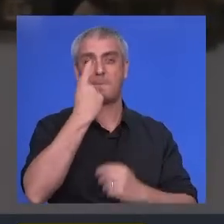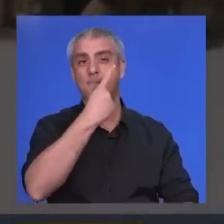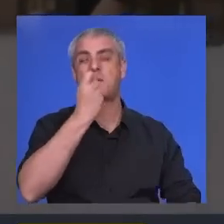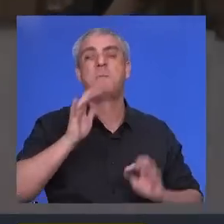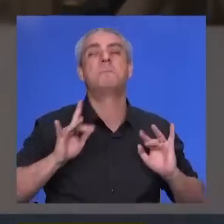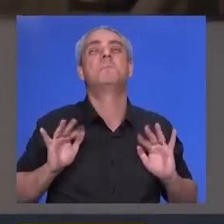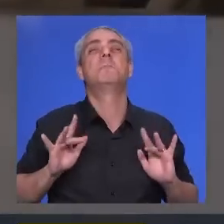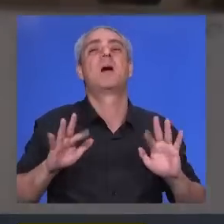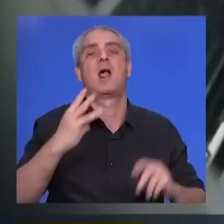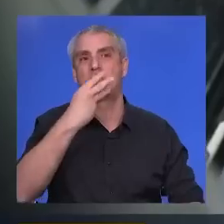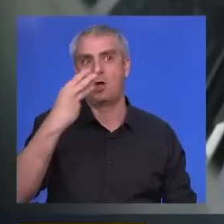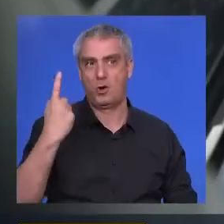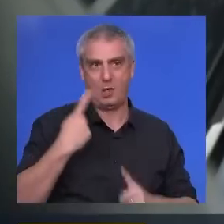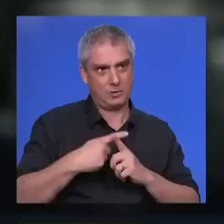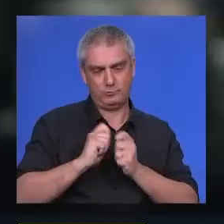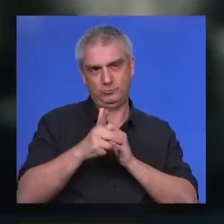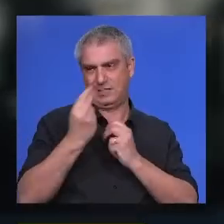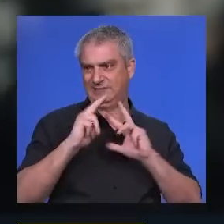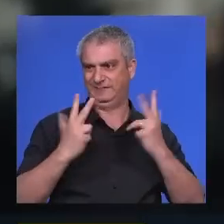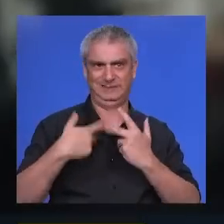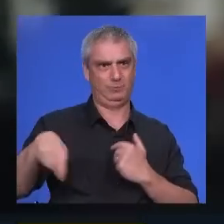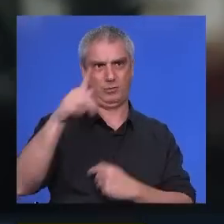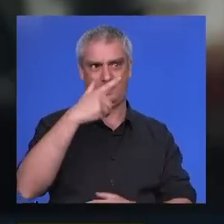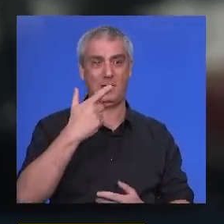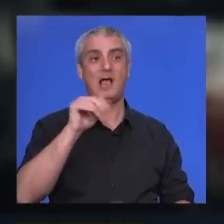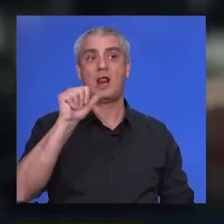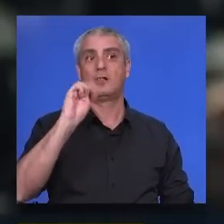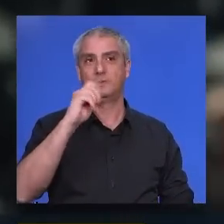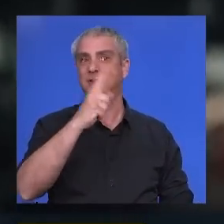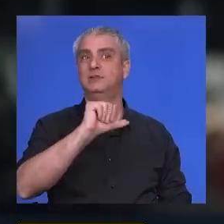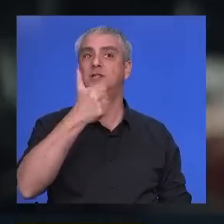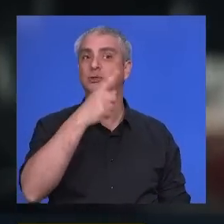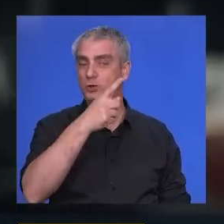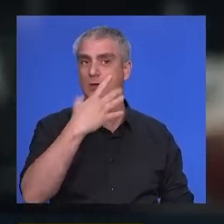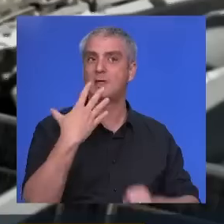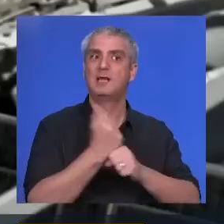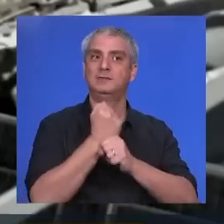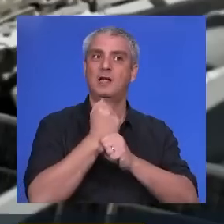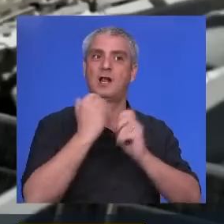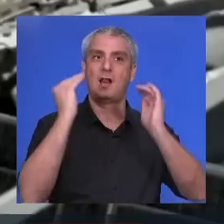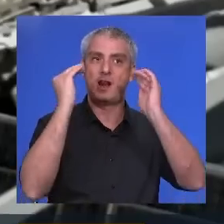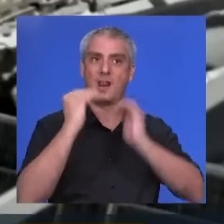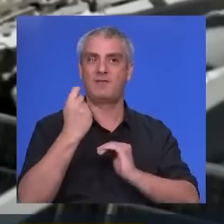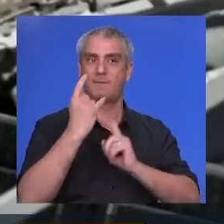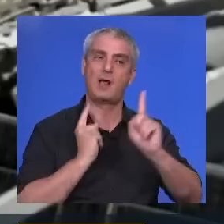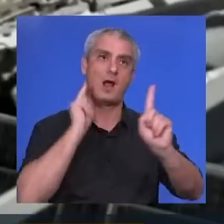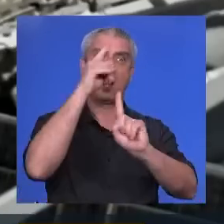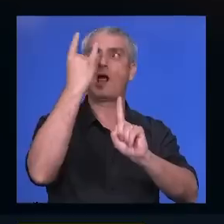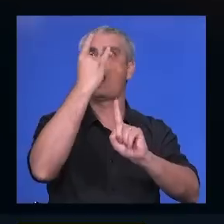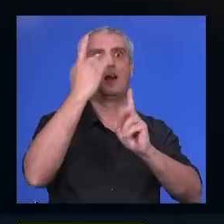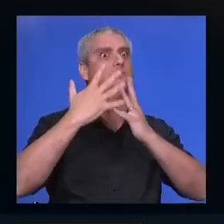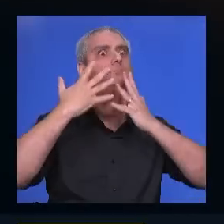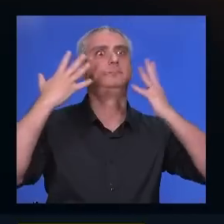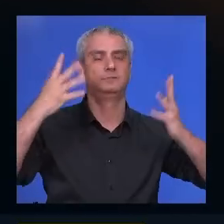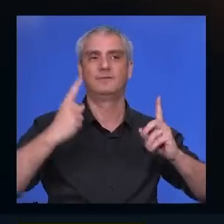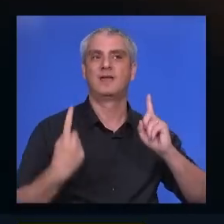שעד היום שולם בכסף ציבורי. אילון מסק היה למעשה הראשון שהצליח להפחית את מחירי ההגעה לחלל באופן דרסטי, על ידי טיל